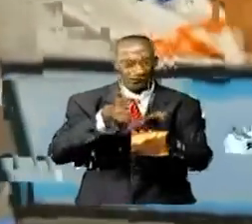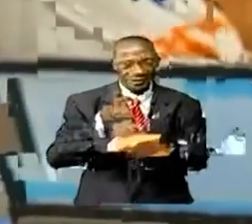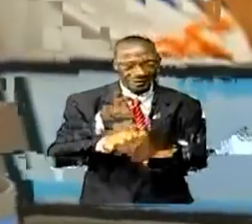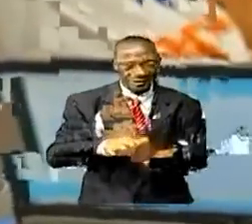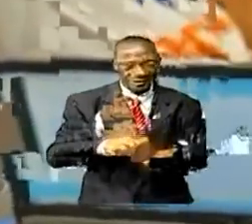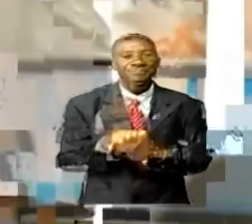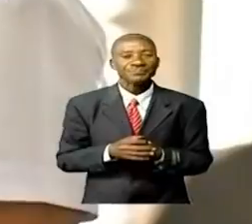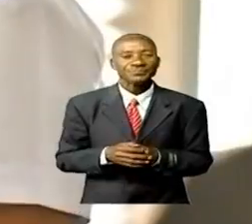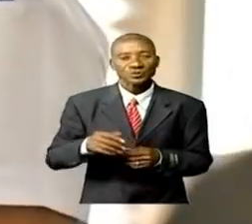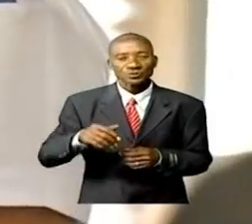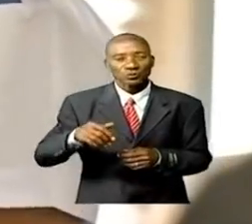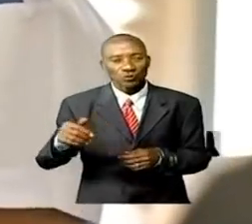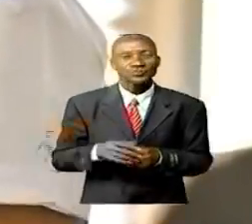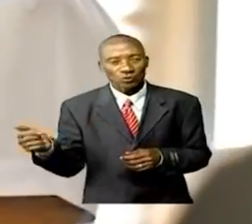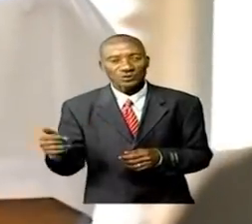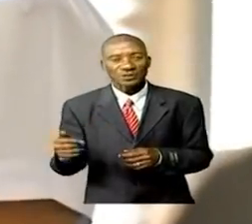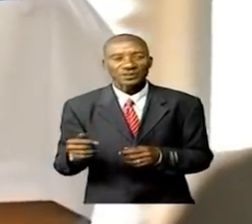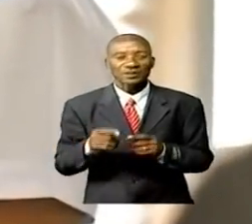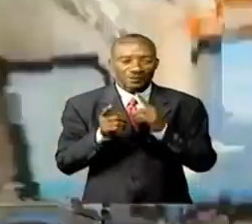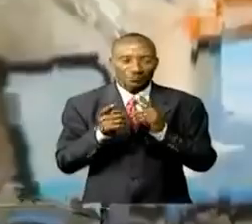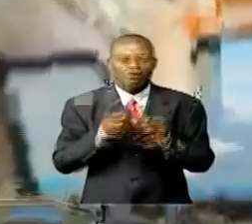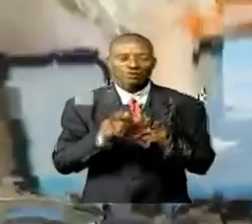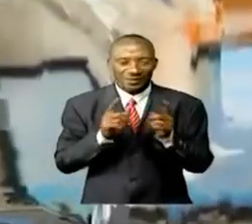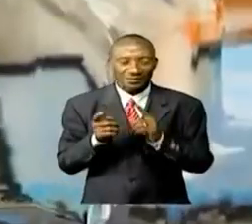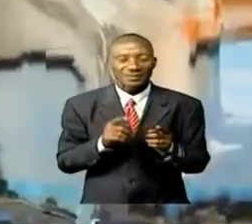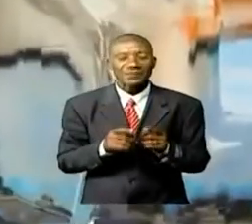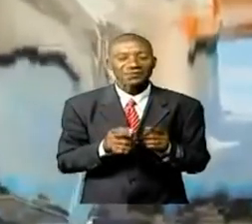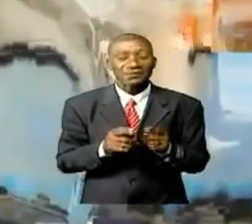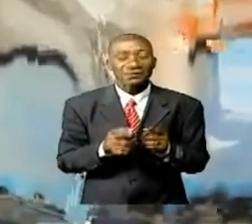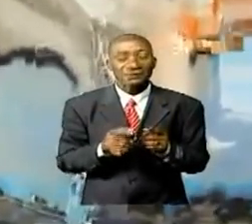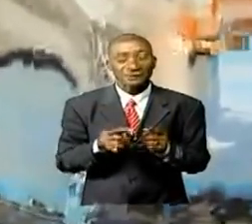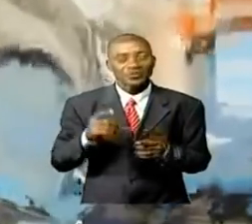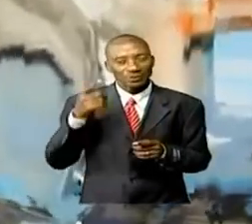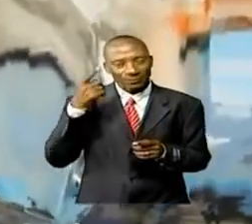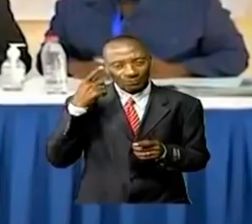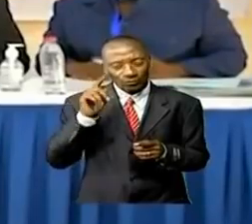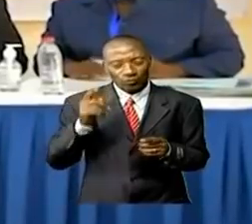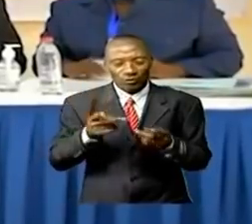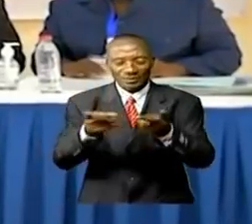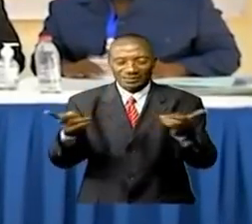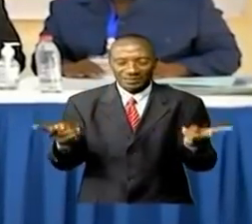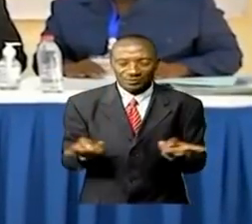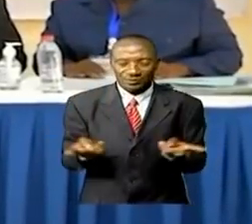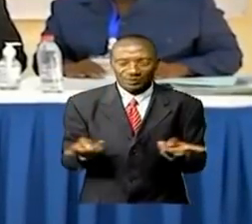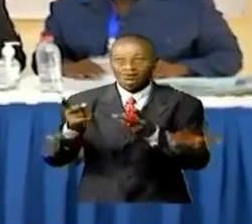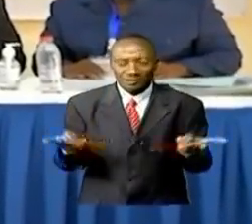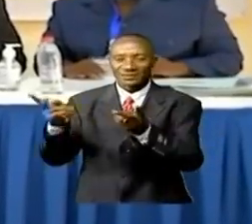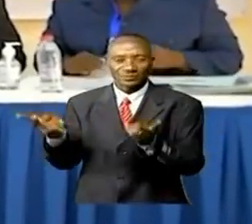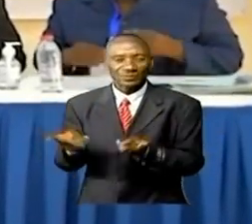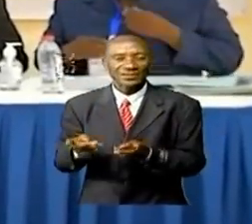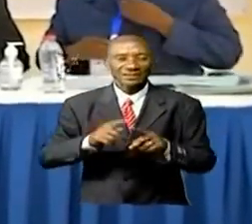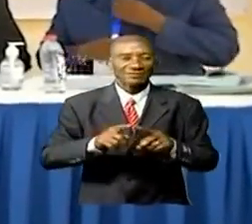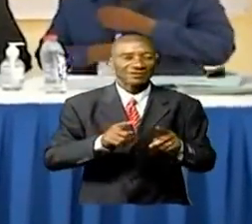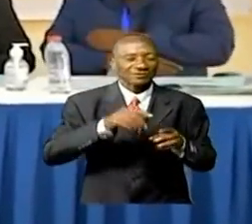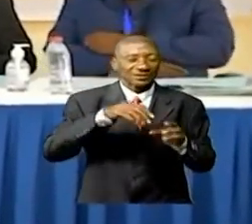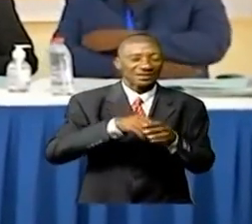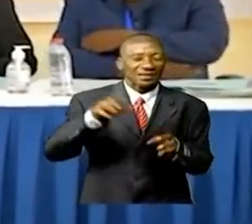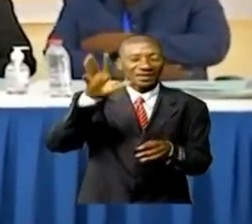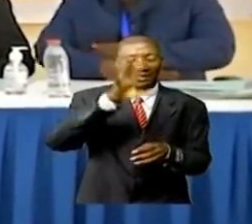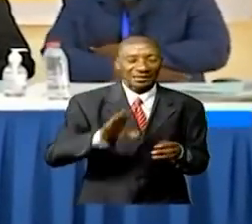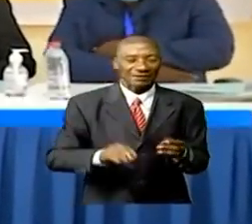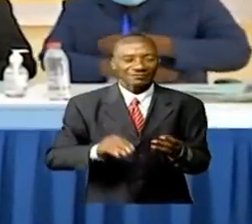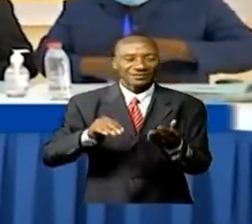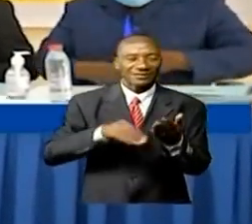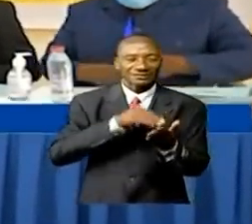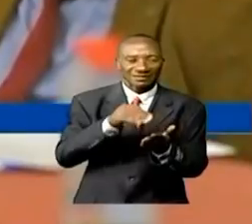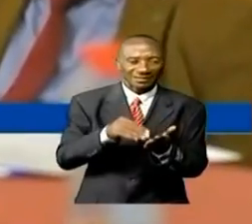préoccupations, la défense des intérêts des pays de l'espace. Ambition affirmée donc pour une Afrique centrale décidée plus que jamais